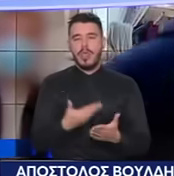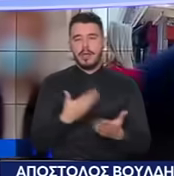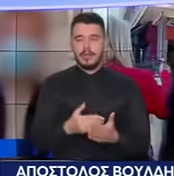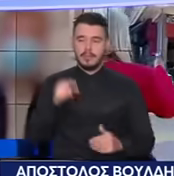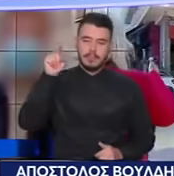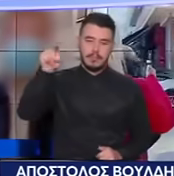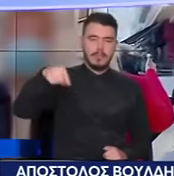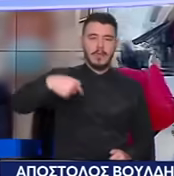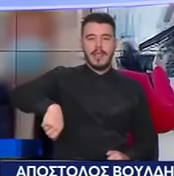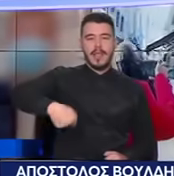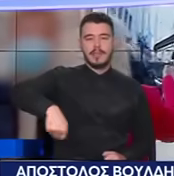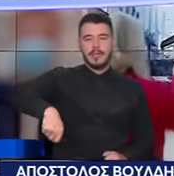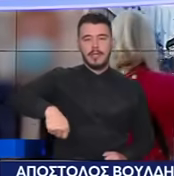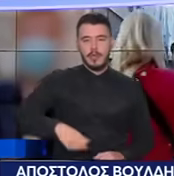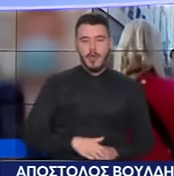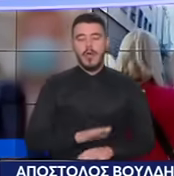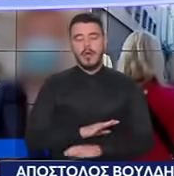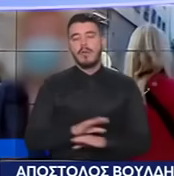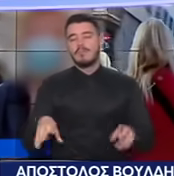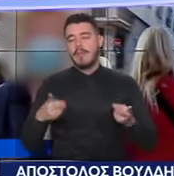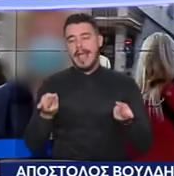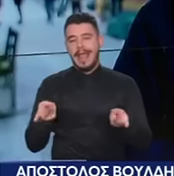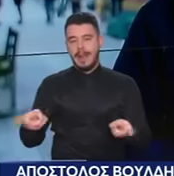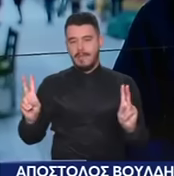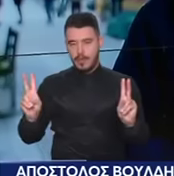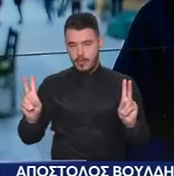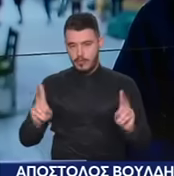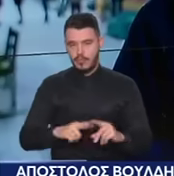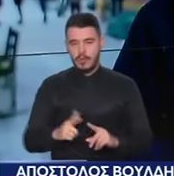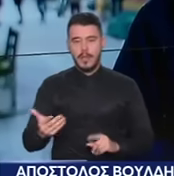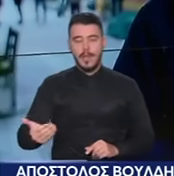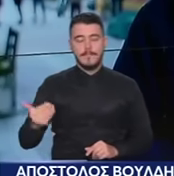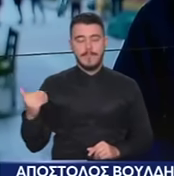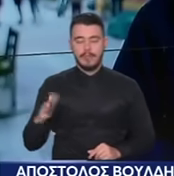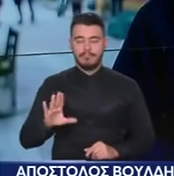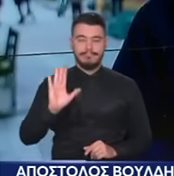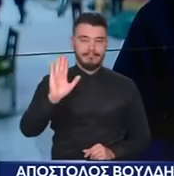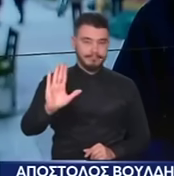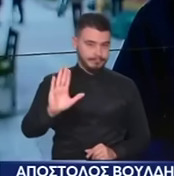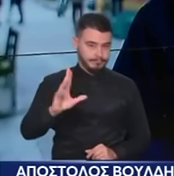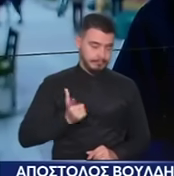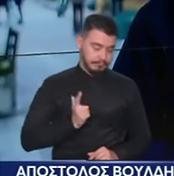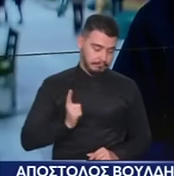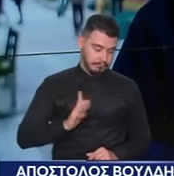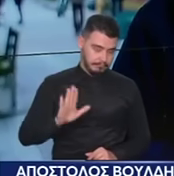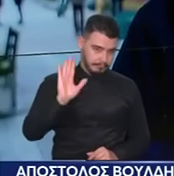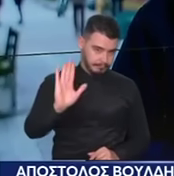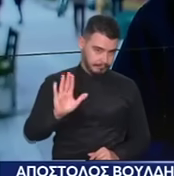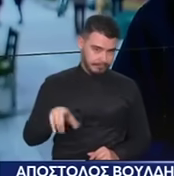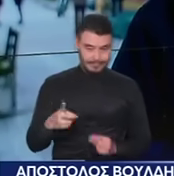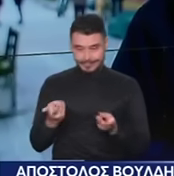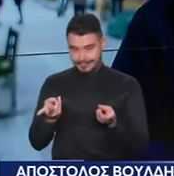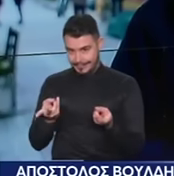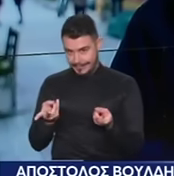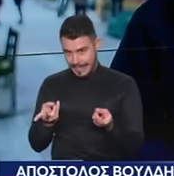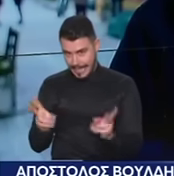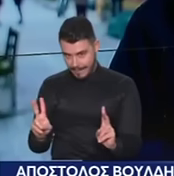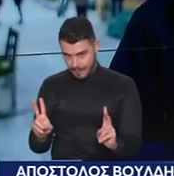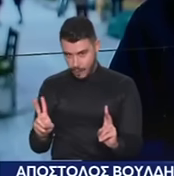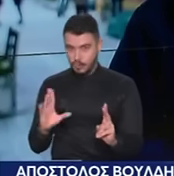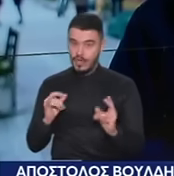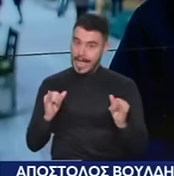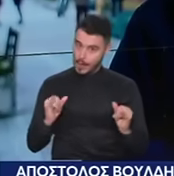πάντως ότι ο άνθρωπος αυτός αφέθηκε ελεύθερος. Ακούσαμε πριν και στο. Καλά, ένα λεπτό να ξεκαθαρίσουμε κάτι. Όρους. Αφέθηκε ελεύθερος, κατηγορούμενος